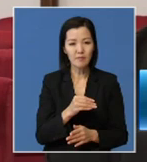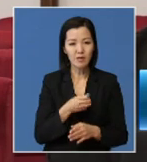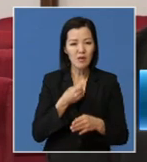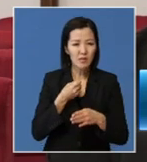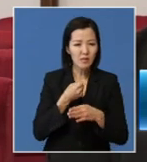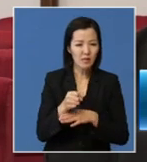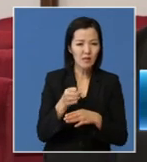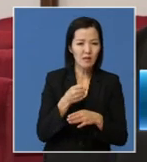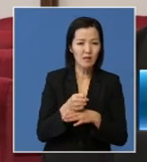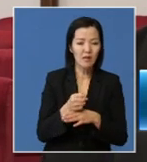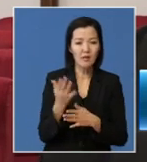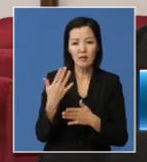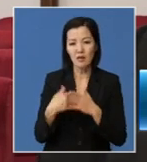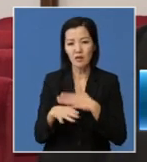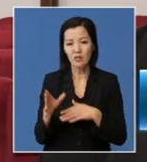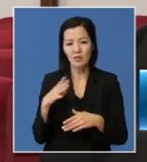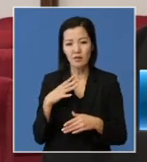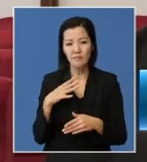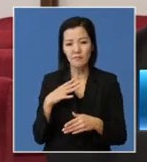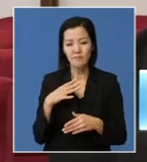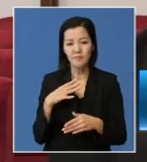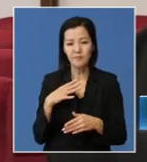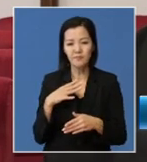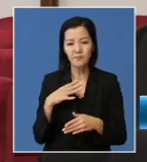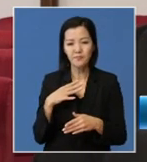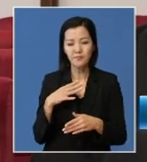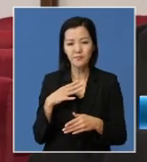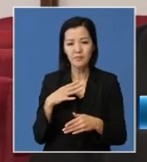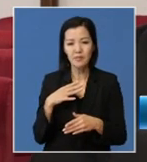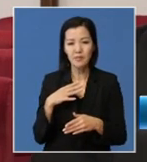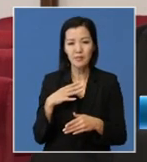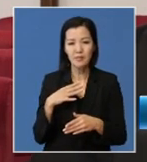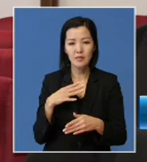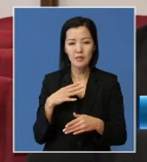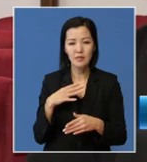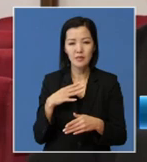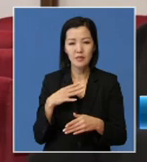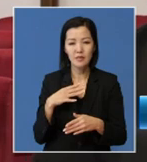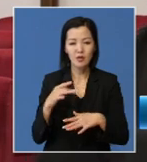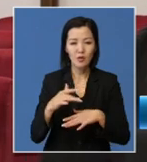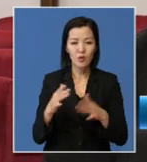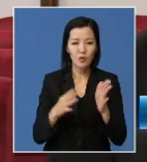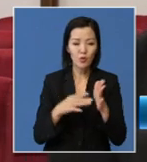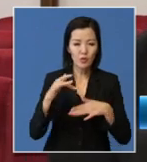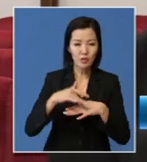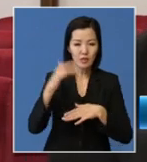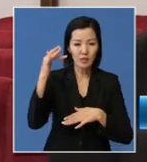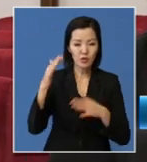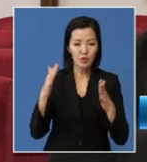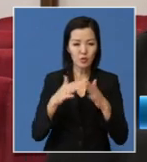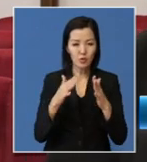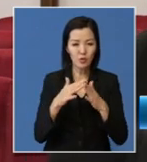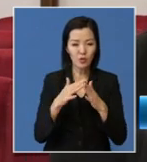қаштық шын керек. Жан керек екен қашып. Сол алаңда 2-9 этаж жүр. Сол үйдің